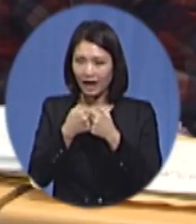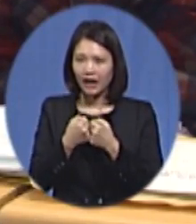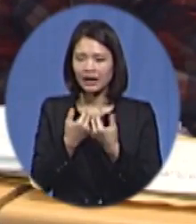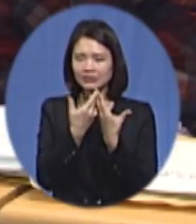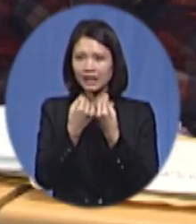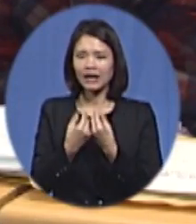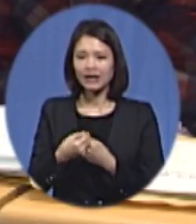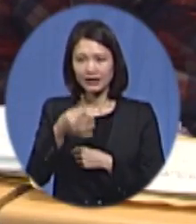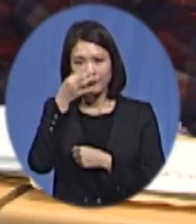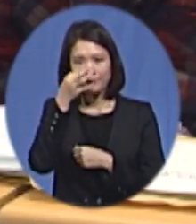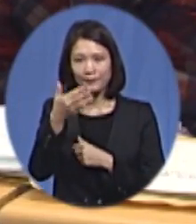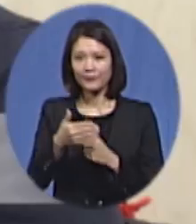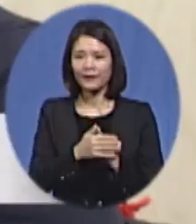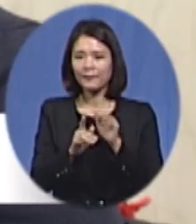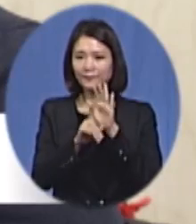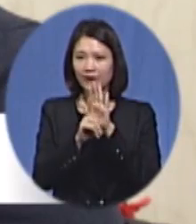발표했습니다.